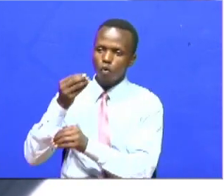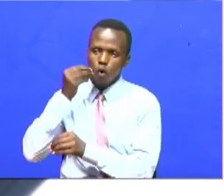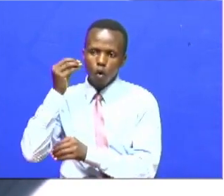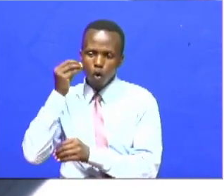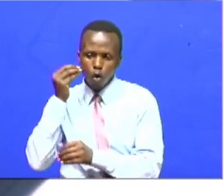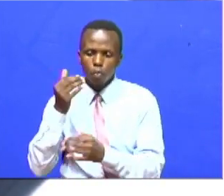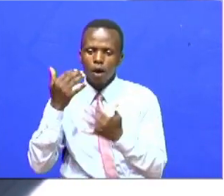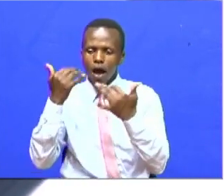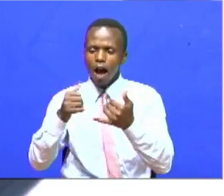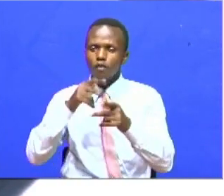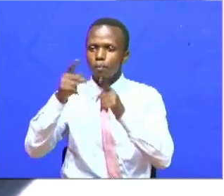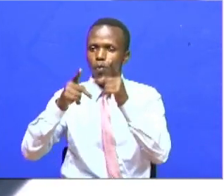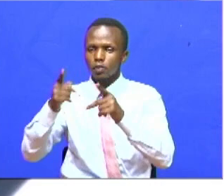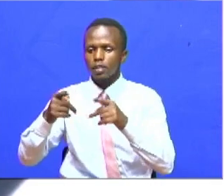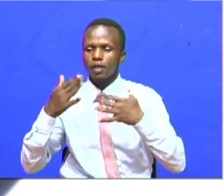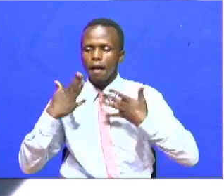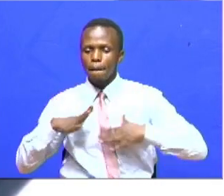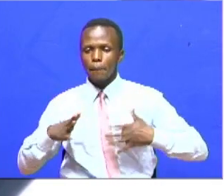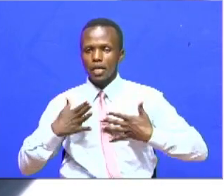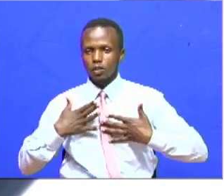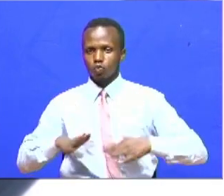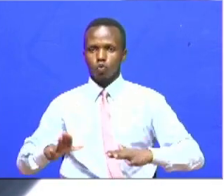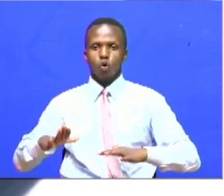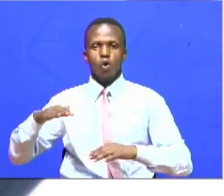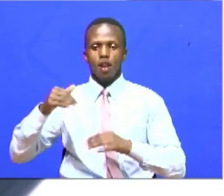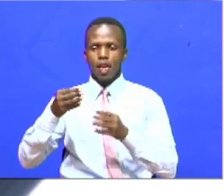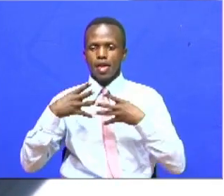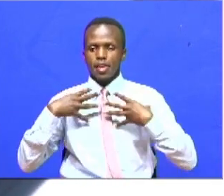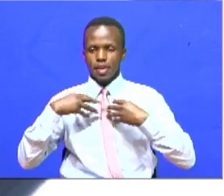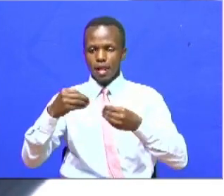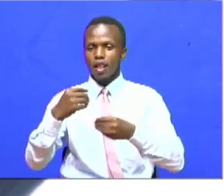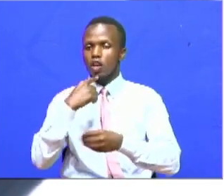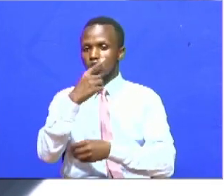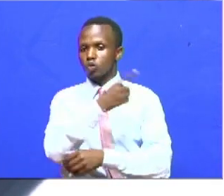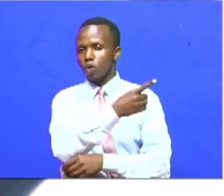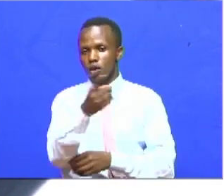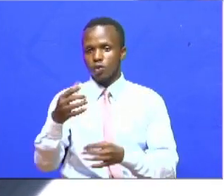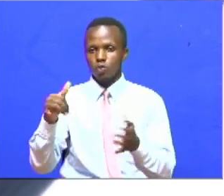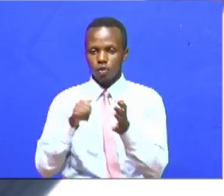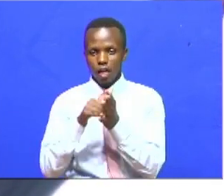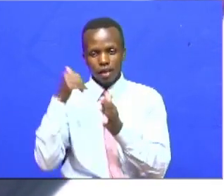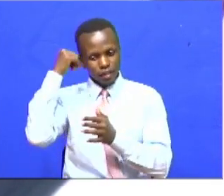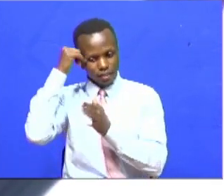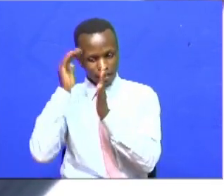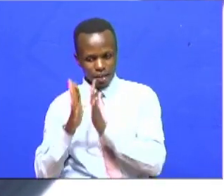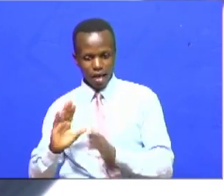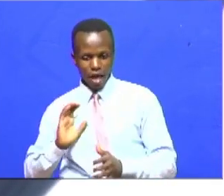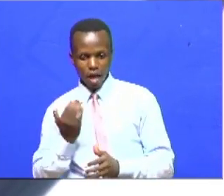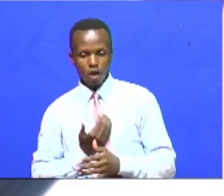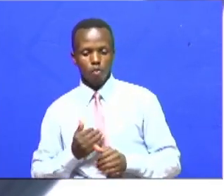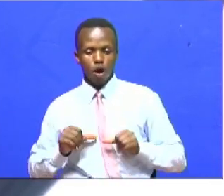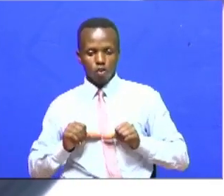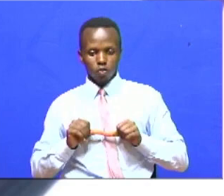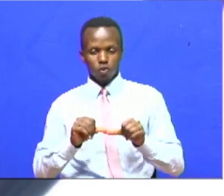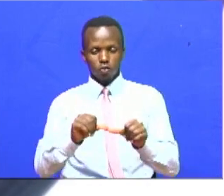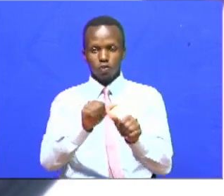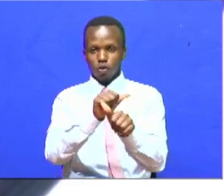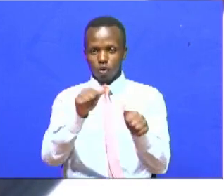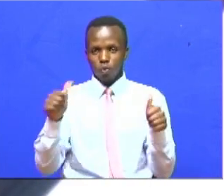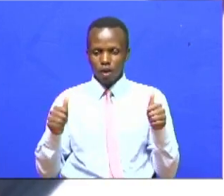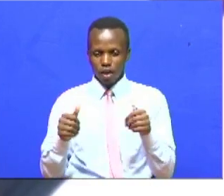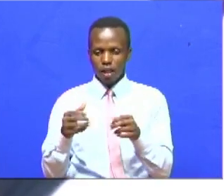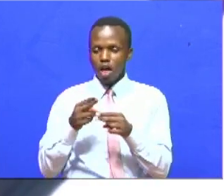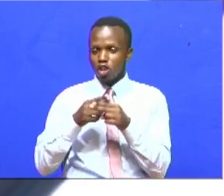mgonjwa ya kupona? Mimi nataka kuhakikishia nyinyi, huyu mgonjwa wetu anaendelea vizuri. Na hivi